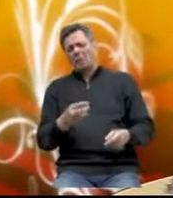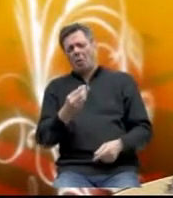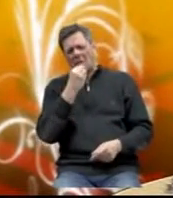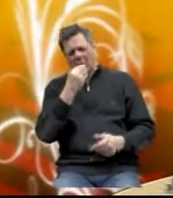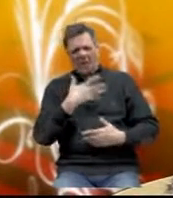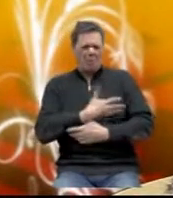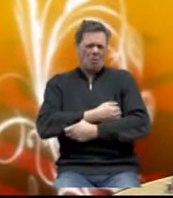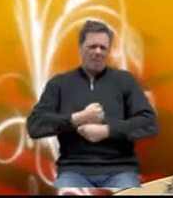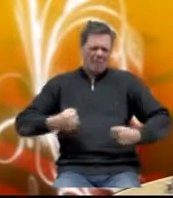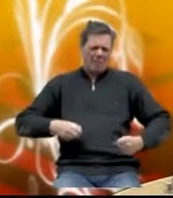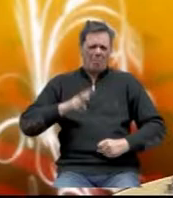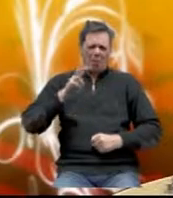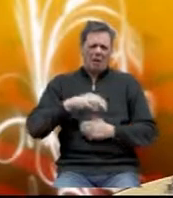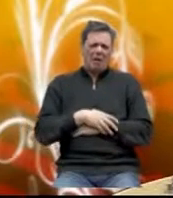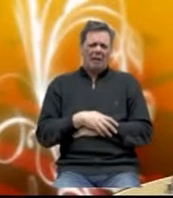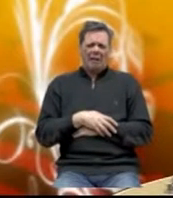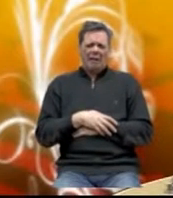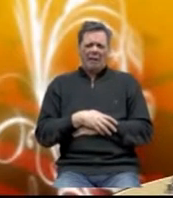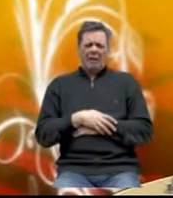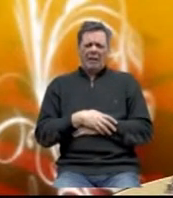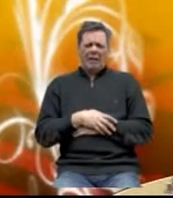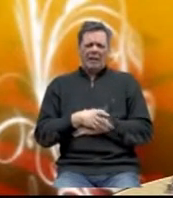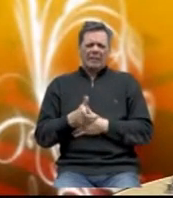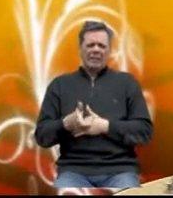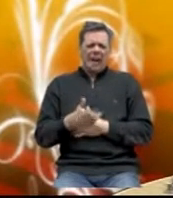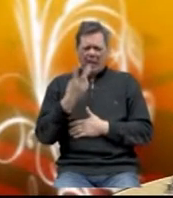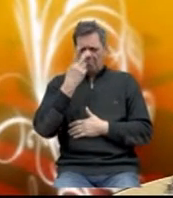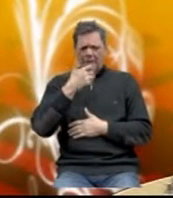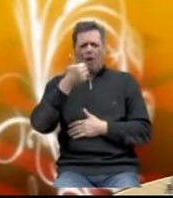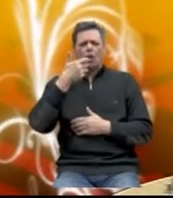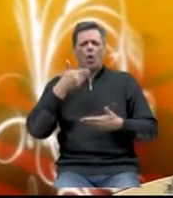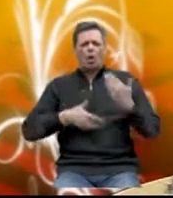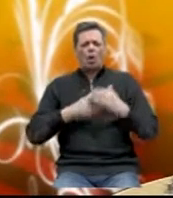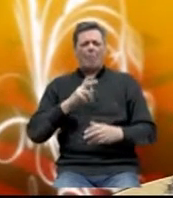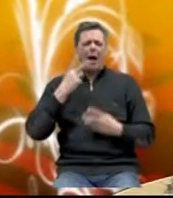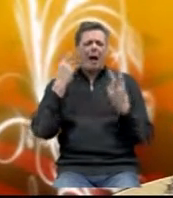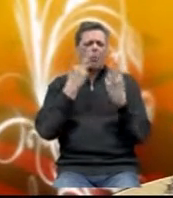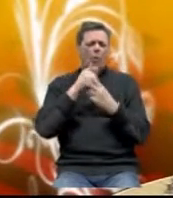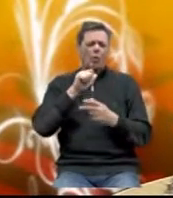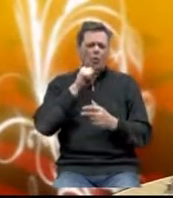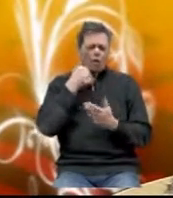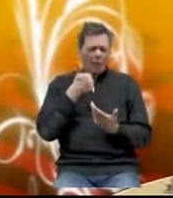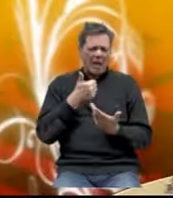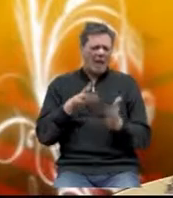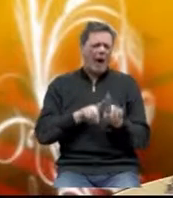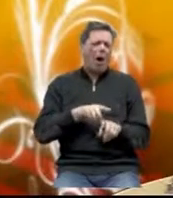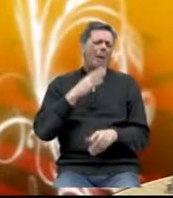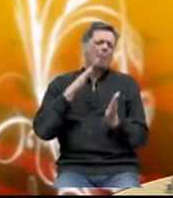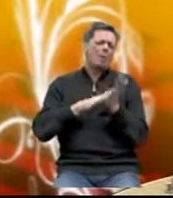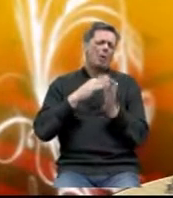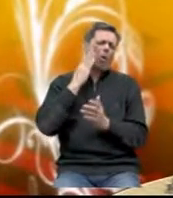imamo 350 kila, da je 100 kila normalno za čovjeka kao u onoj Americi, koja najviše